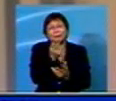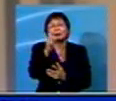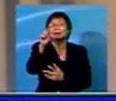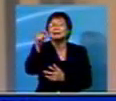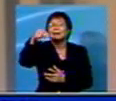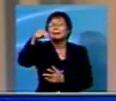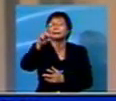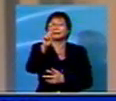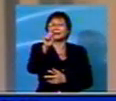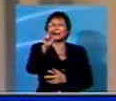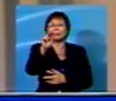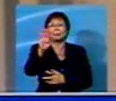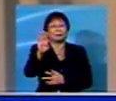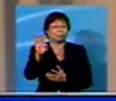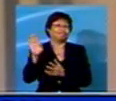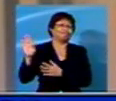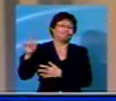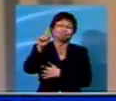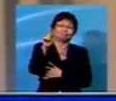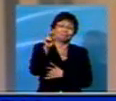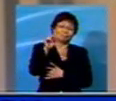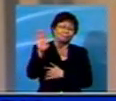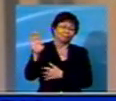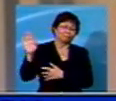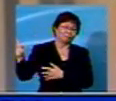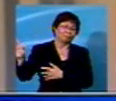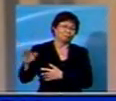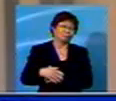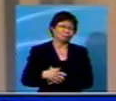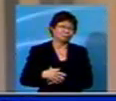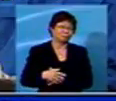tmb tak lagi merupakan